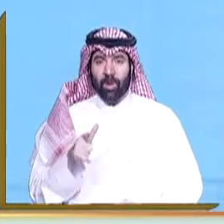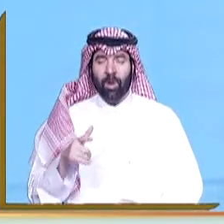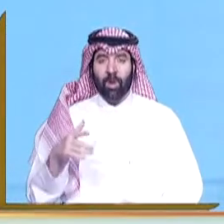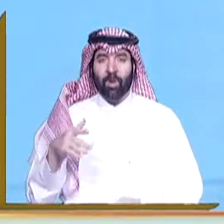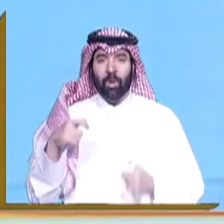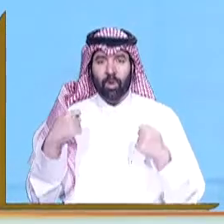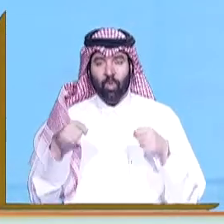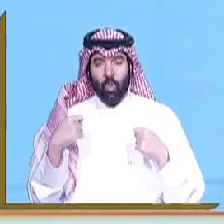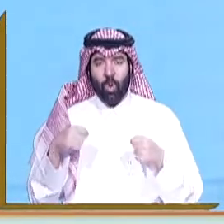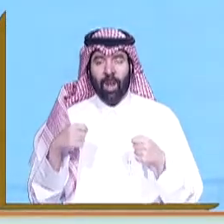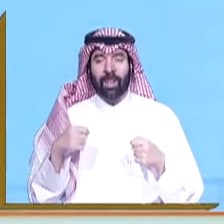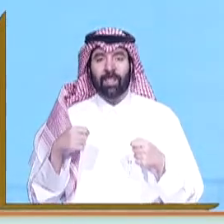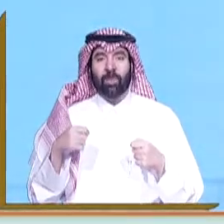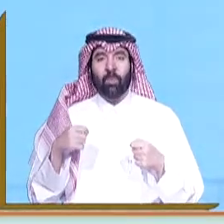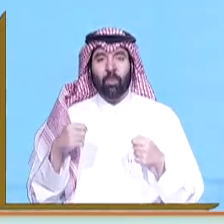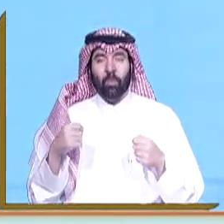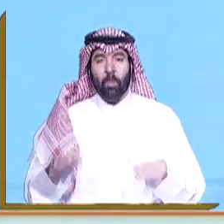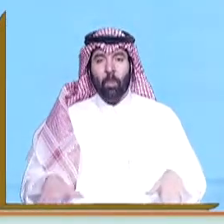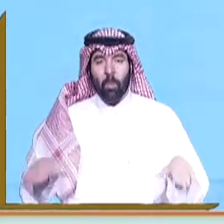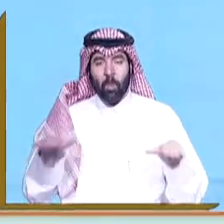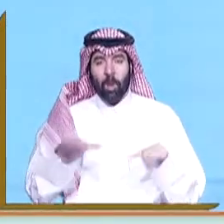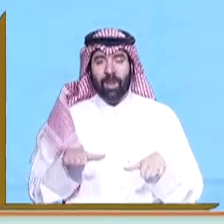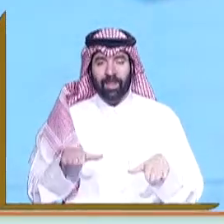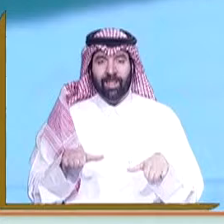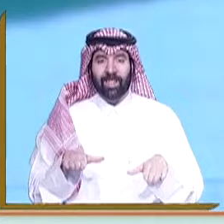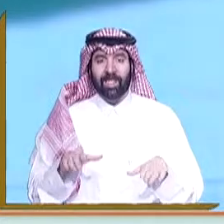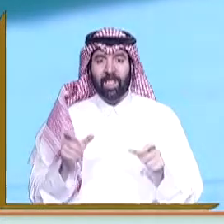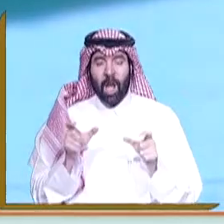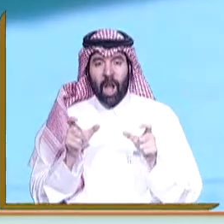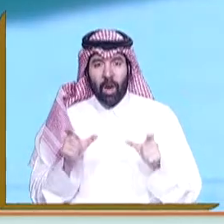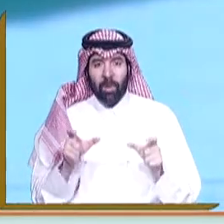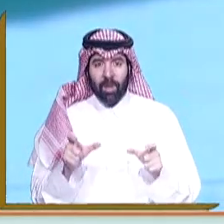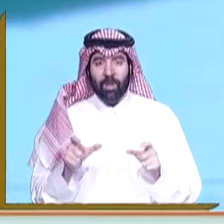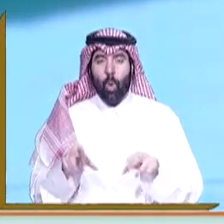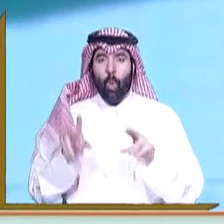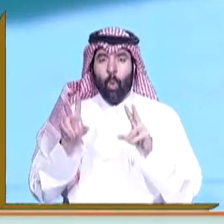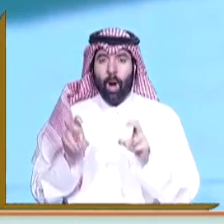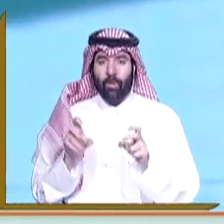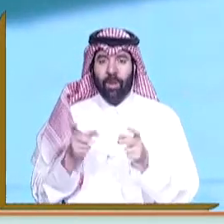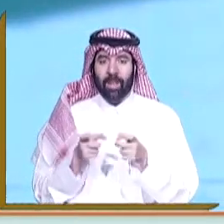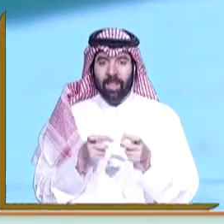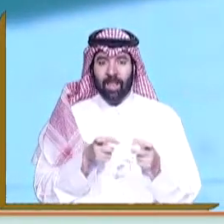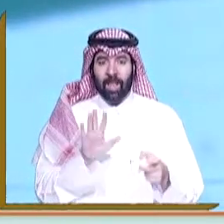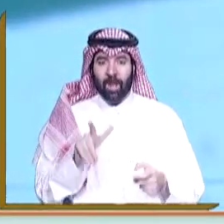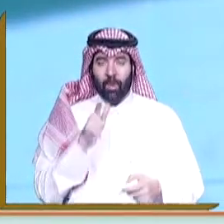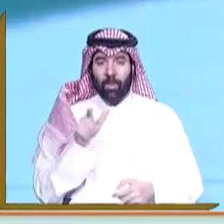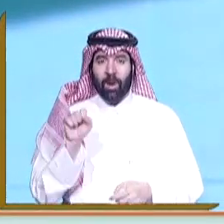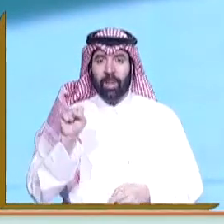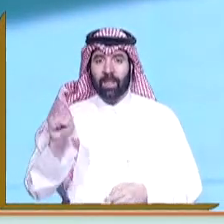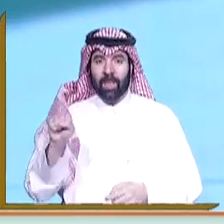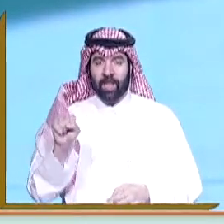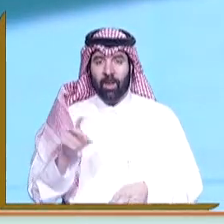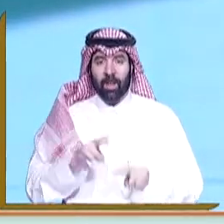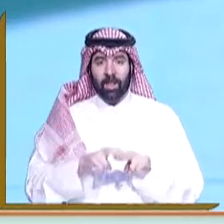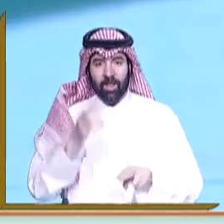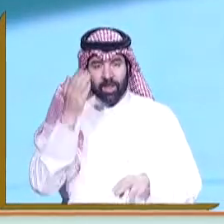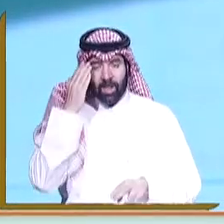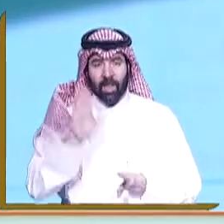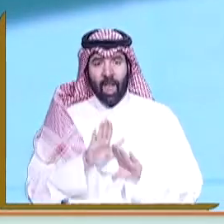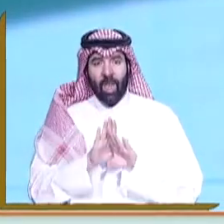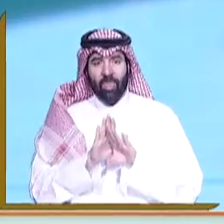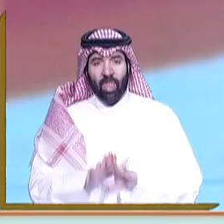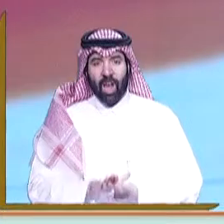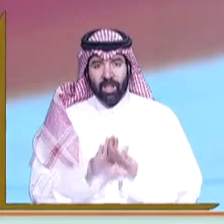لدول دائمة العضوية في مجلس الأمن وأيضا من يعزز في وقف إطلاق النار بالذات حلفاء إسرائيل سيكون عليها ضغط